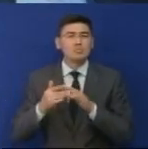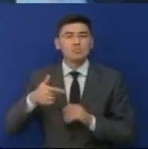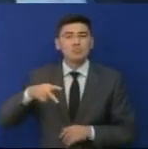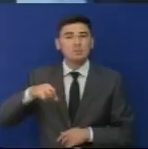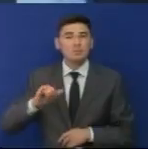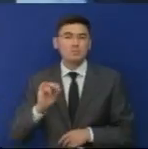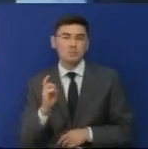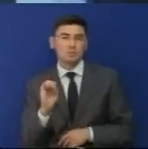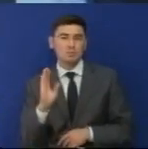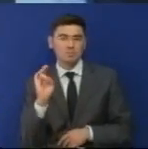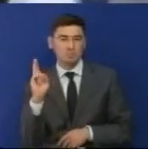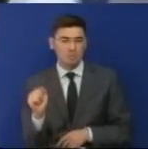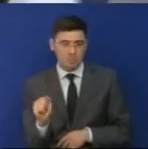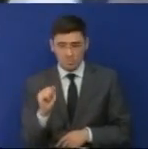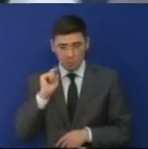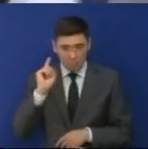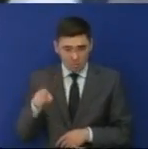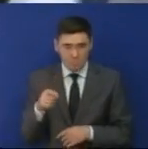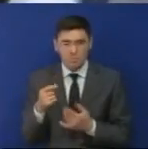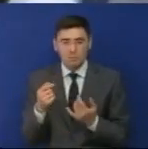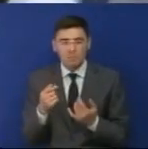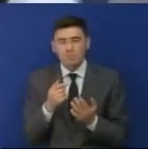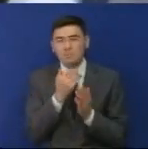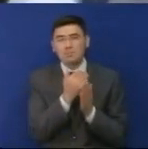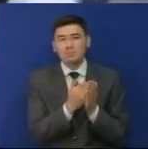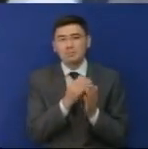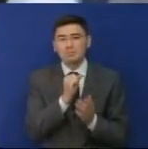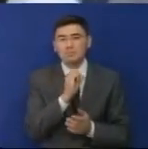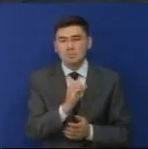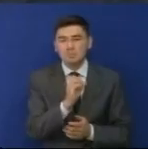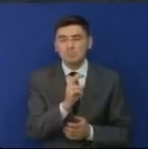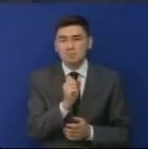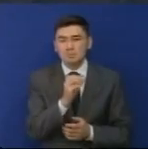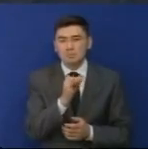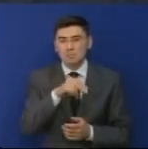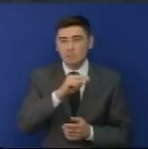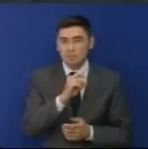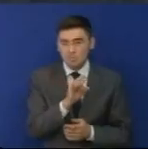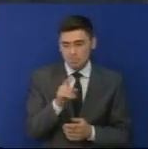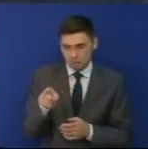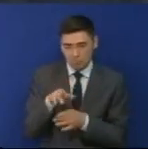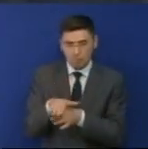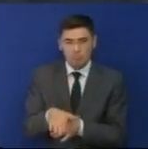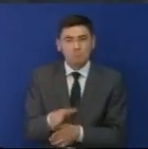ресурсного центра, на сегодняшний день идет активная реализация программы «Жаска Сыпкер».